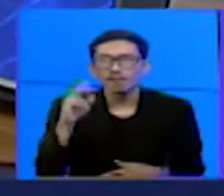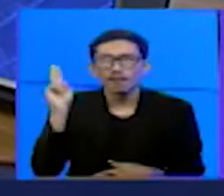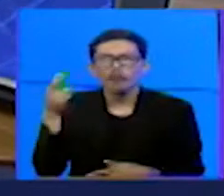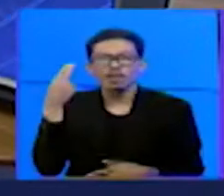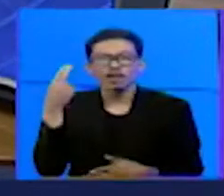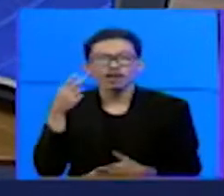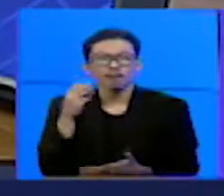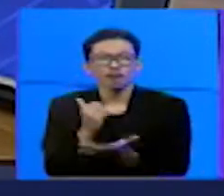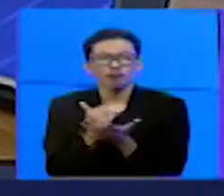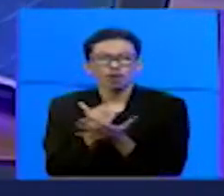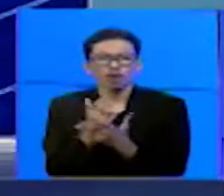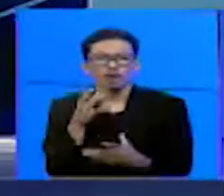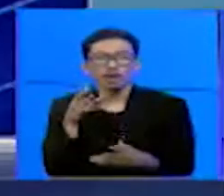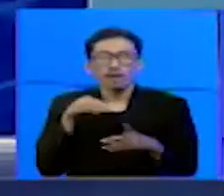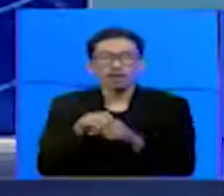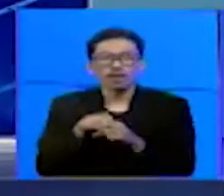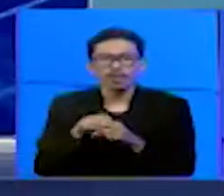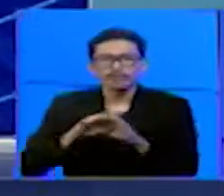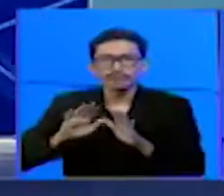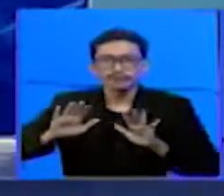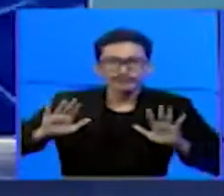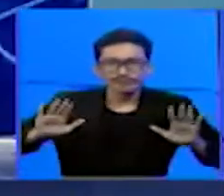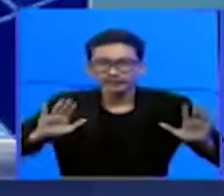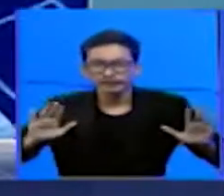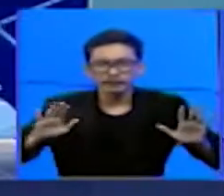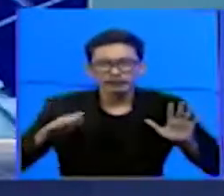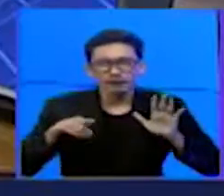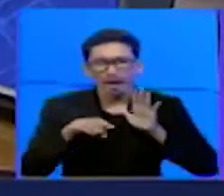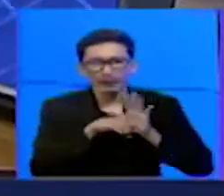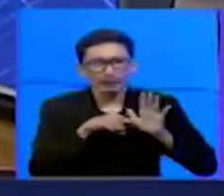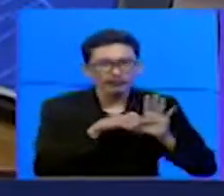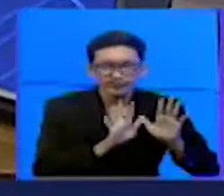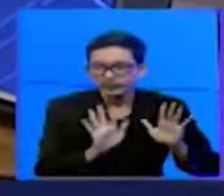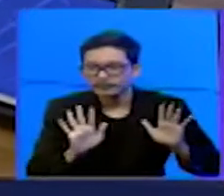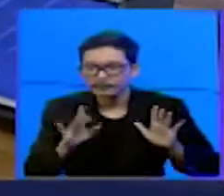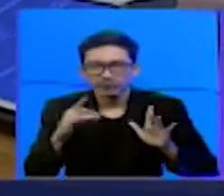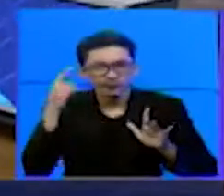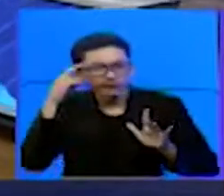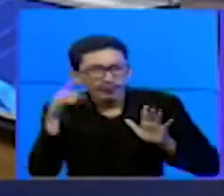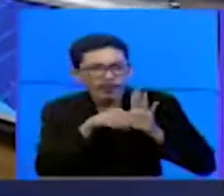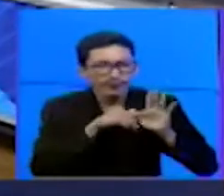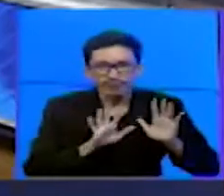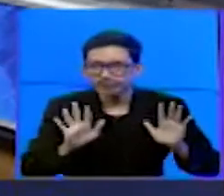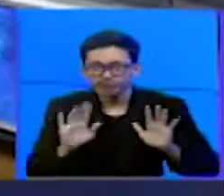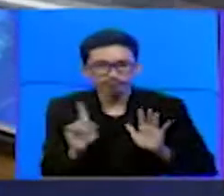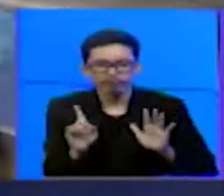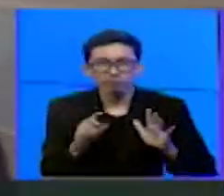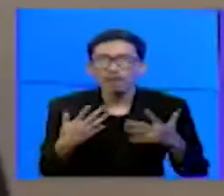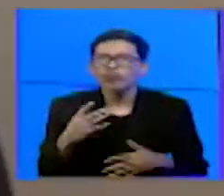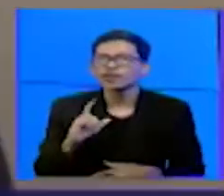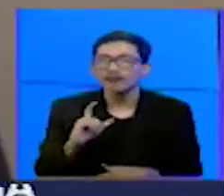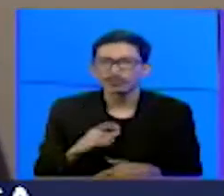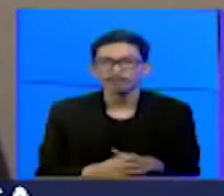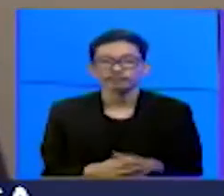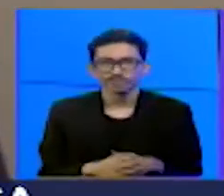peran penting dalam hal ini untuk meredam stigma negatif di tengah masyarakat terkait pandemi COVID-19? Ya, yang pasti pertama